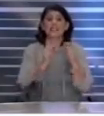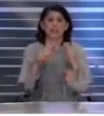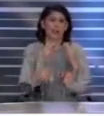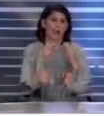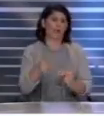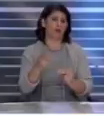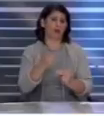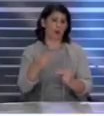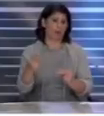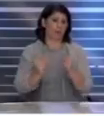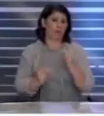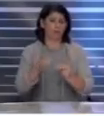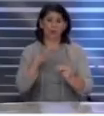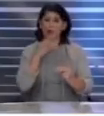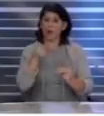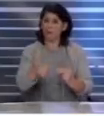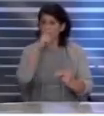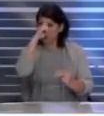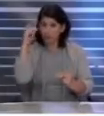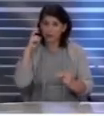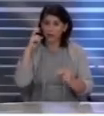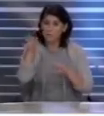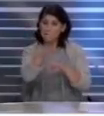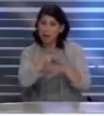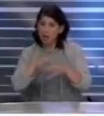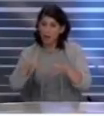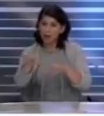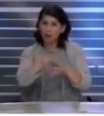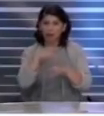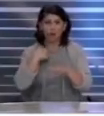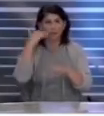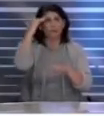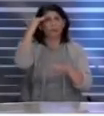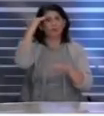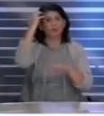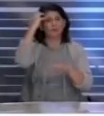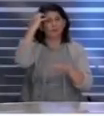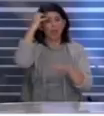ότι σε αυτή την περίπλοκη περιφέρεια, και έχω στο νου μου τα λόγια του Τσέρτσιλ,